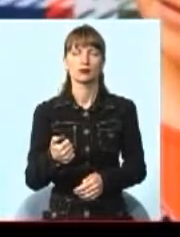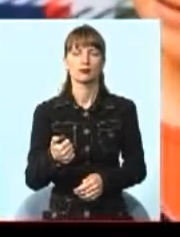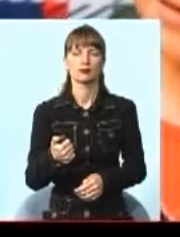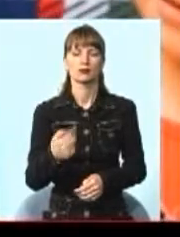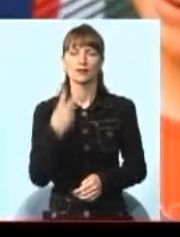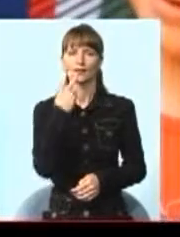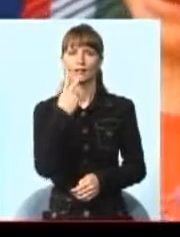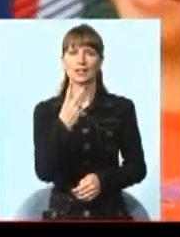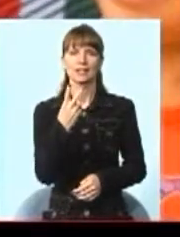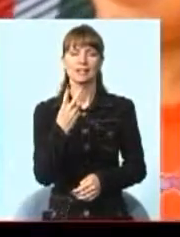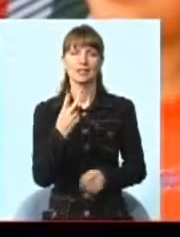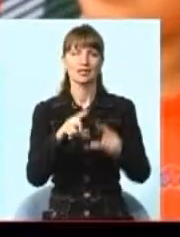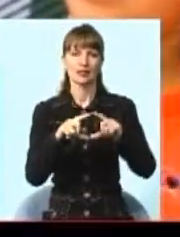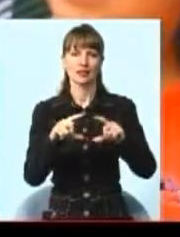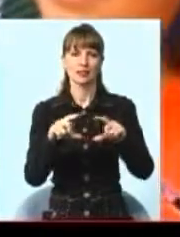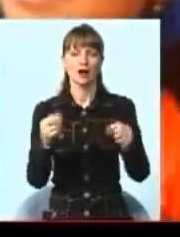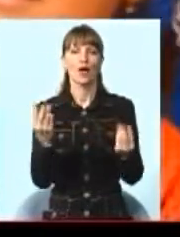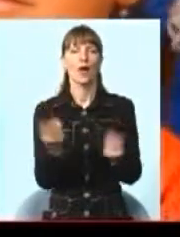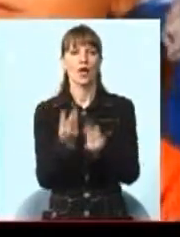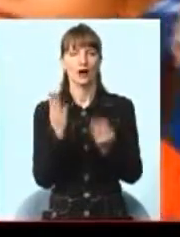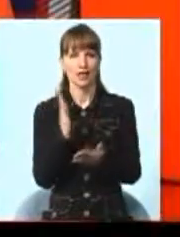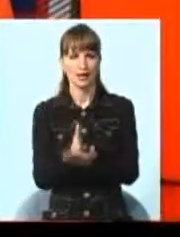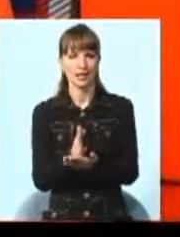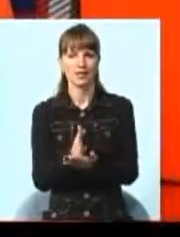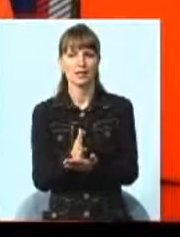І ви бачите, купюра